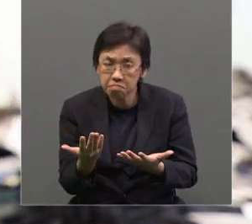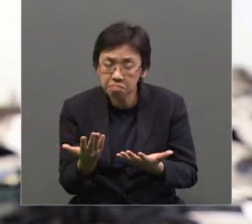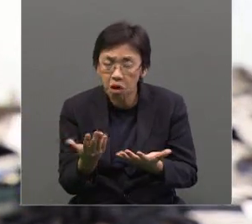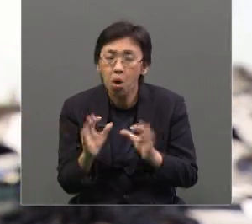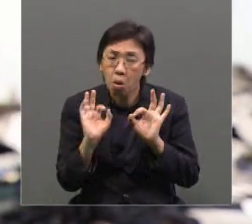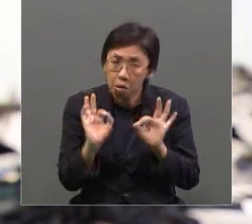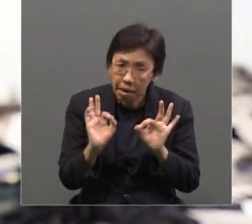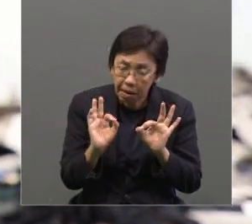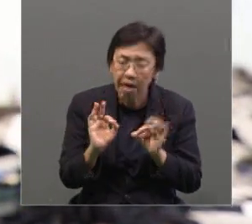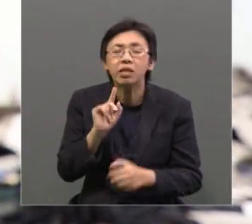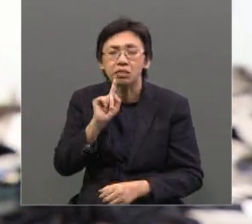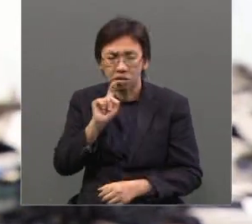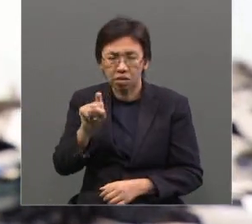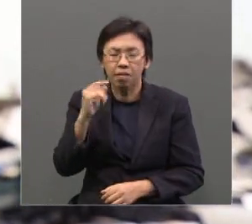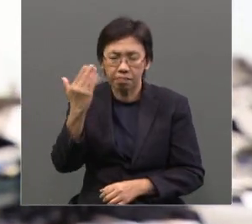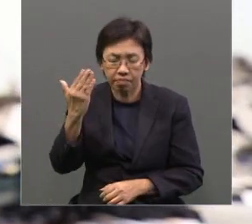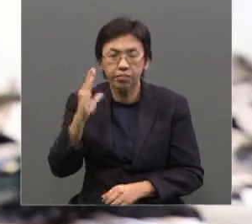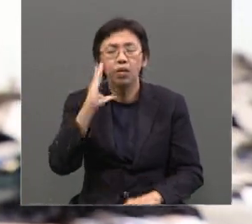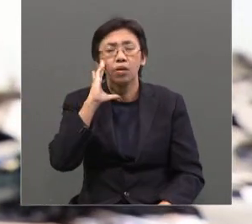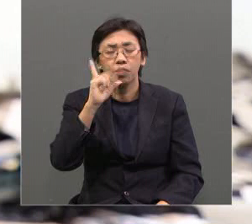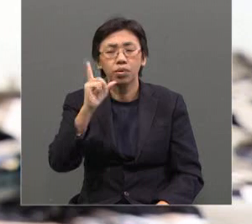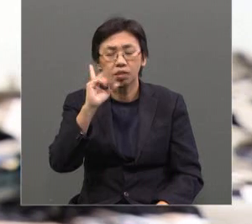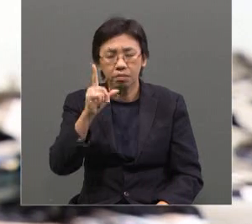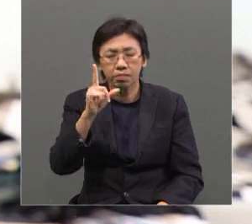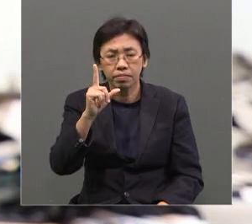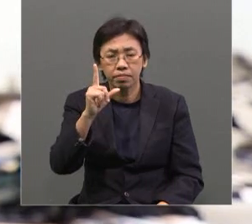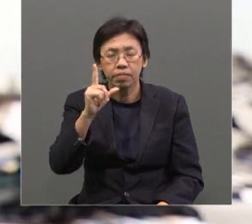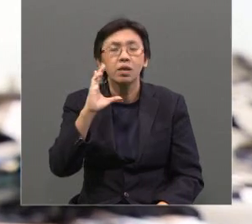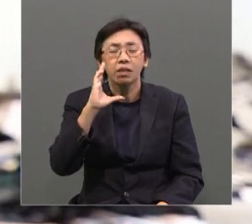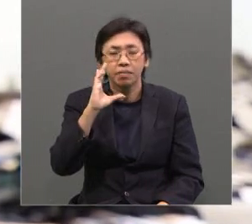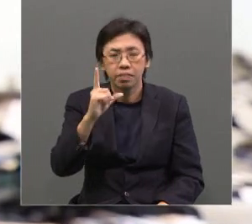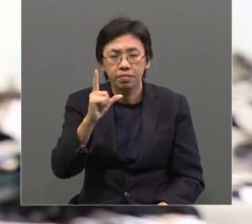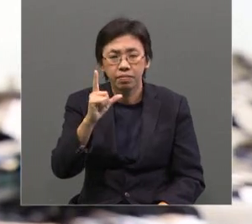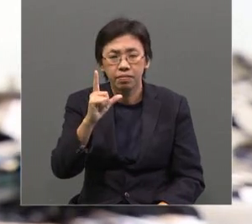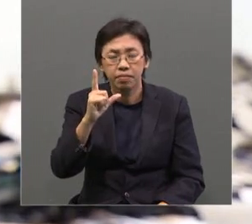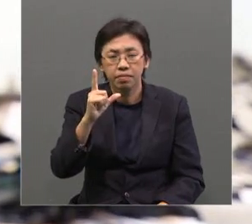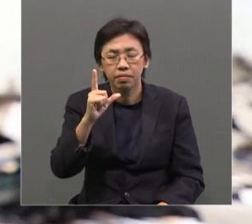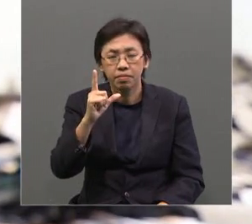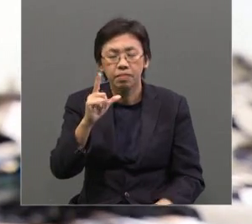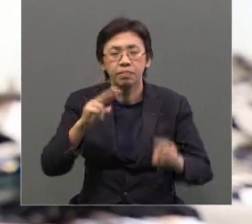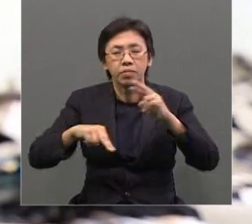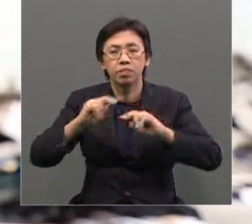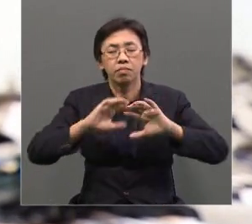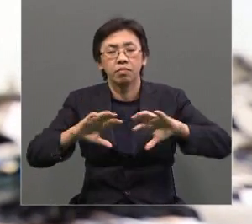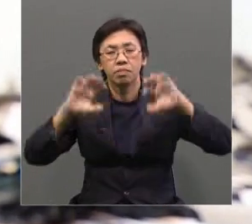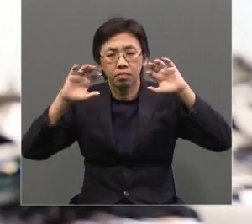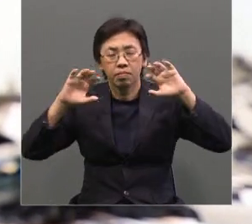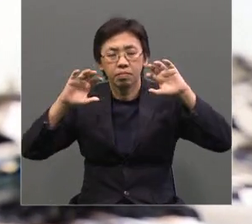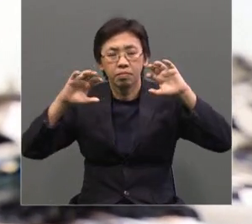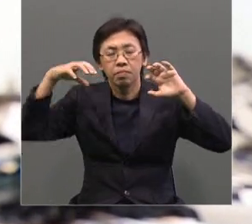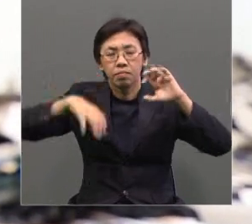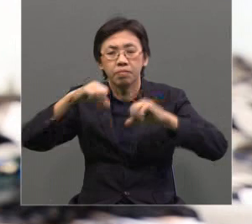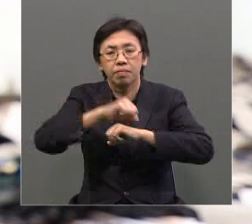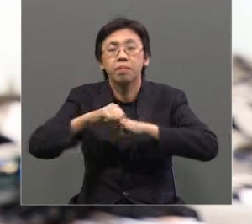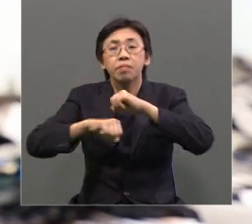โอเคหรือไม่อย่างไรนะครับซึ่งในวันพรุ่งนี้เนี่ยทางผู้ตรวจราชการกรมโยธา